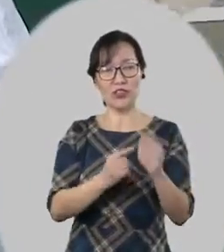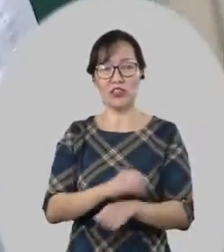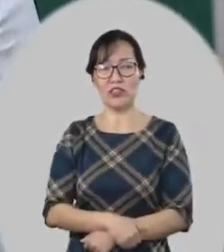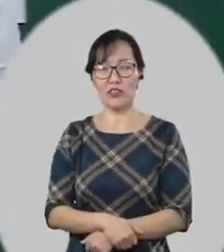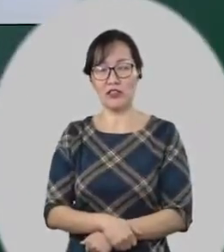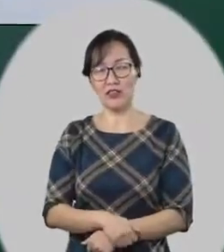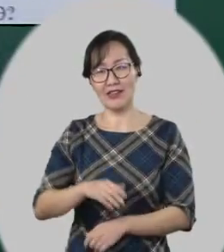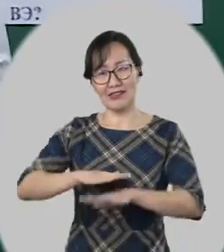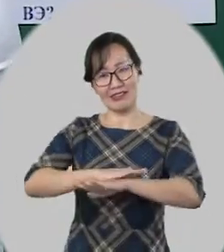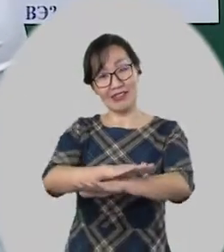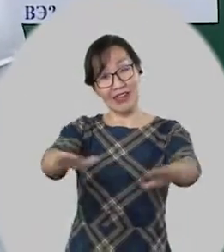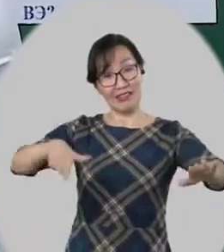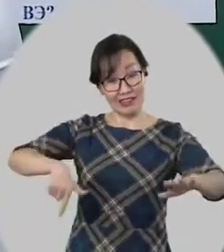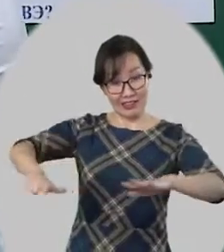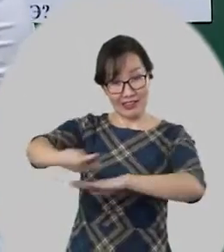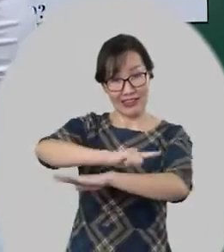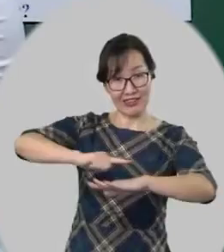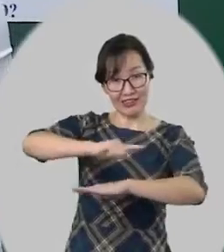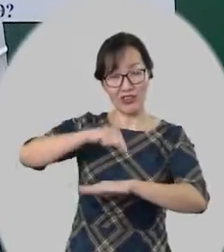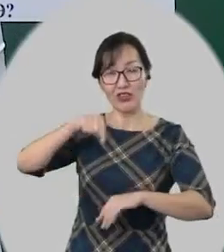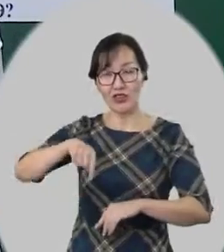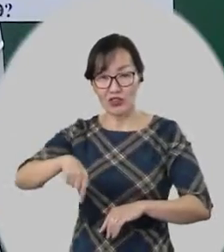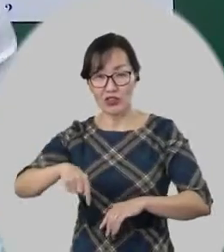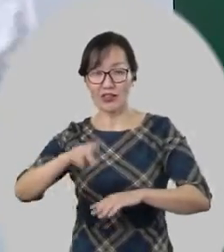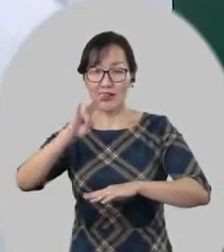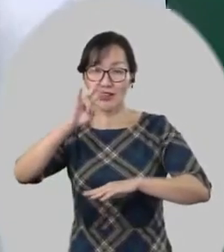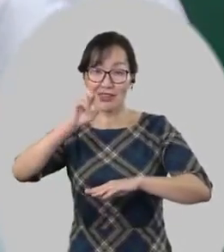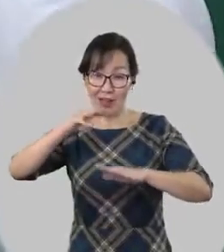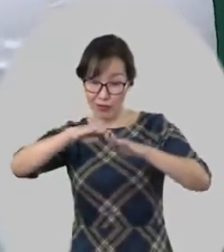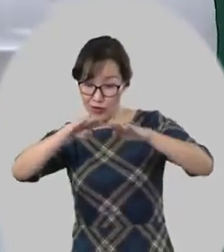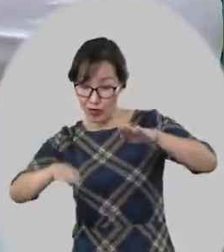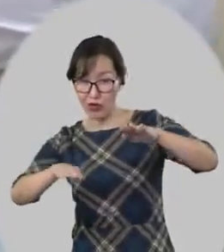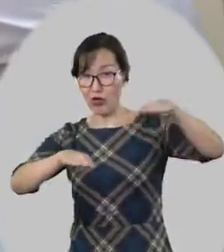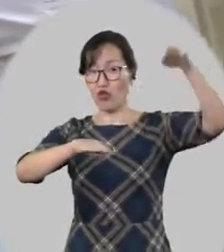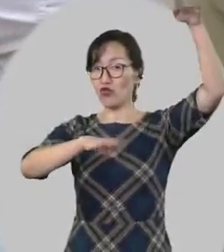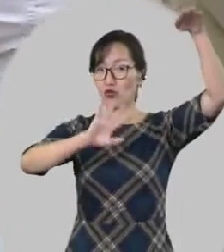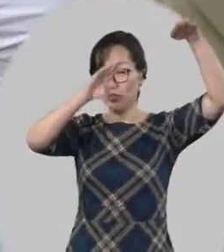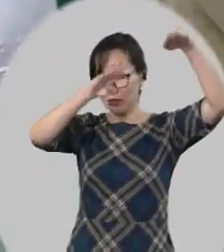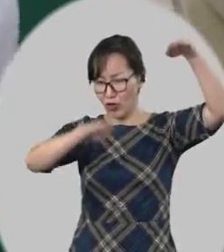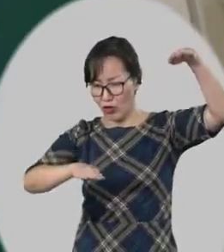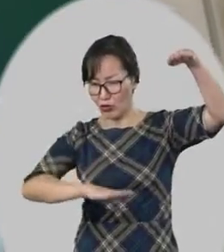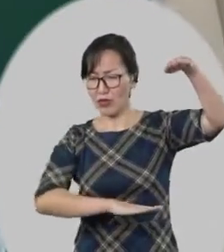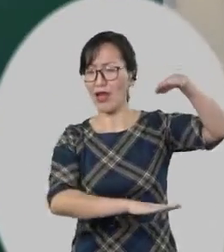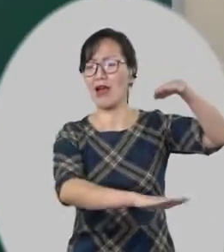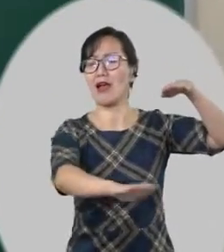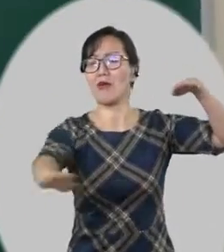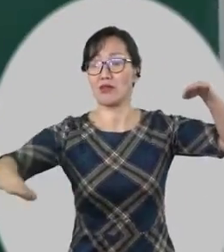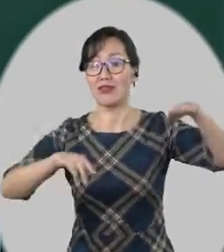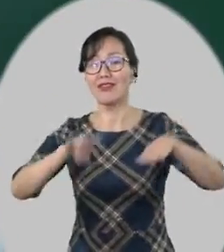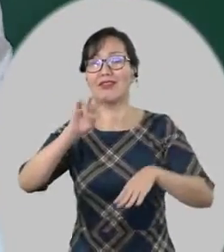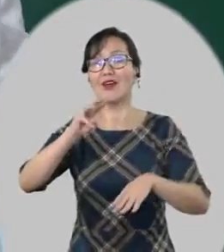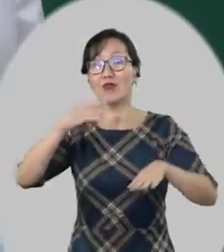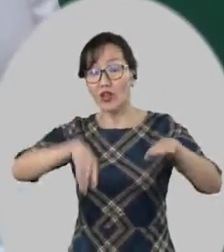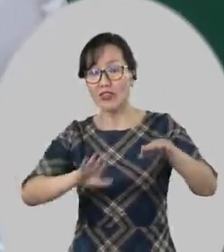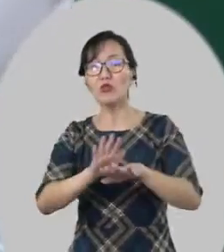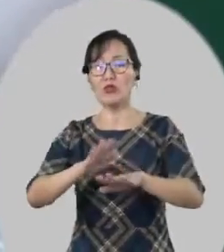буюу өндрийн эсрэг намдор газар гэсэн үг. Тэгэхээр газрын зураг дээрээс бүгдээрээ Монгол орны талархаг